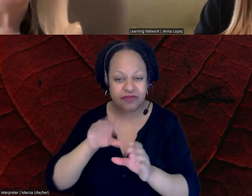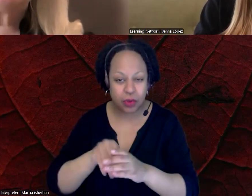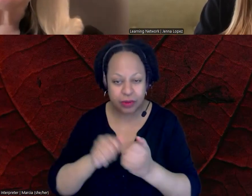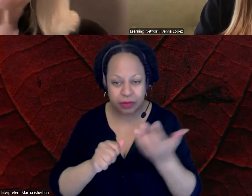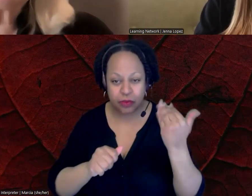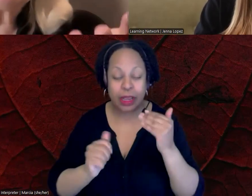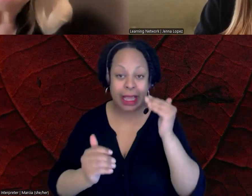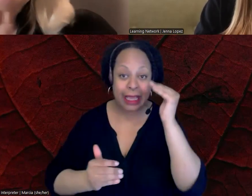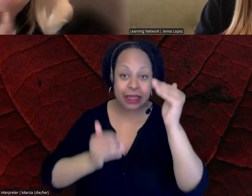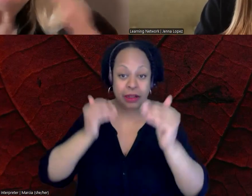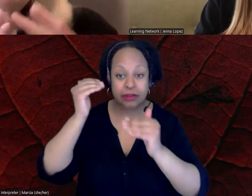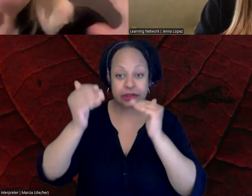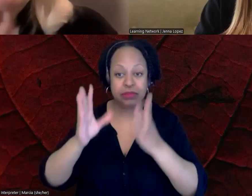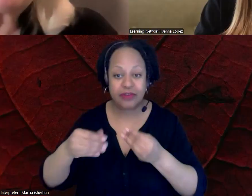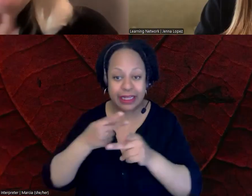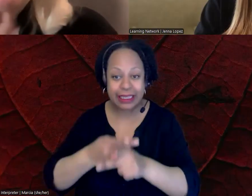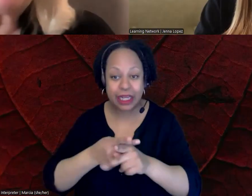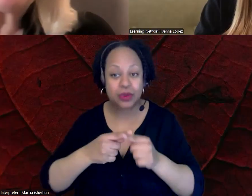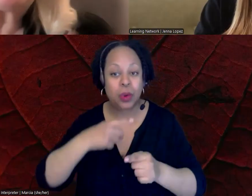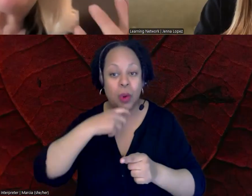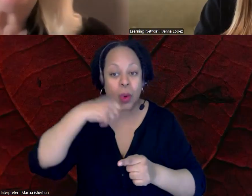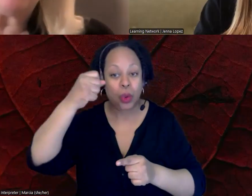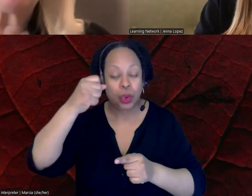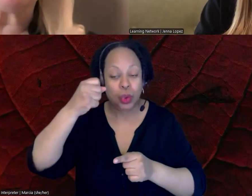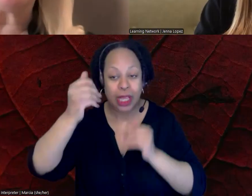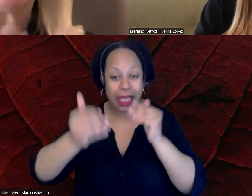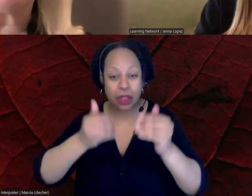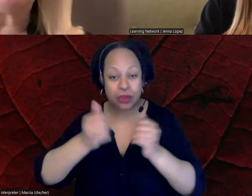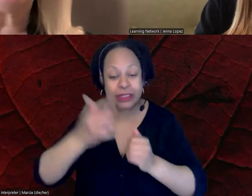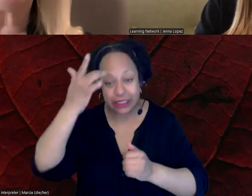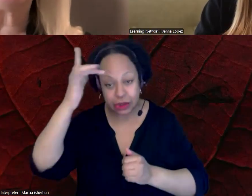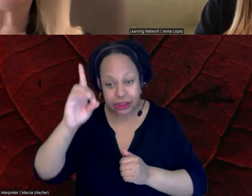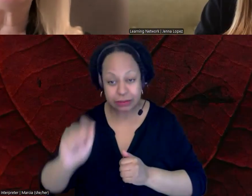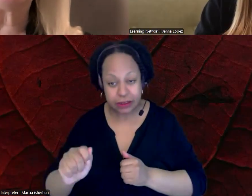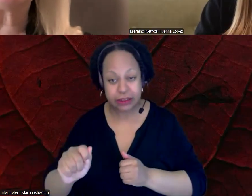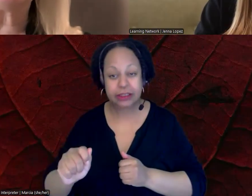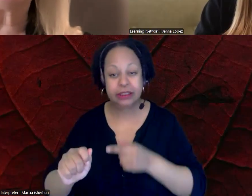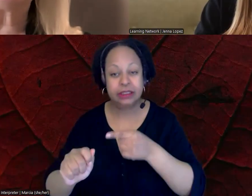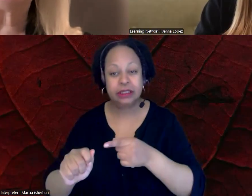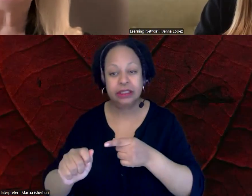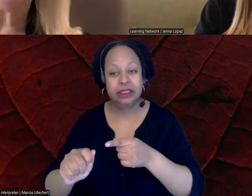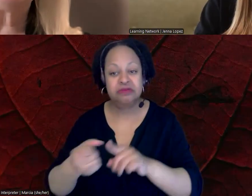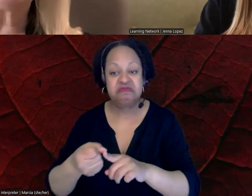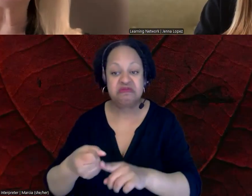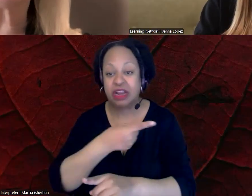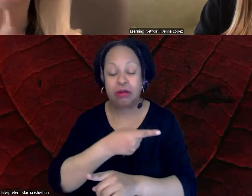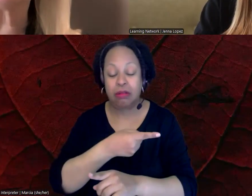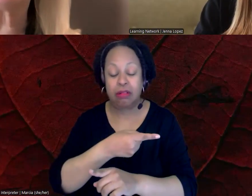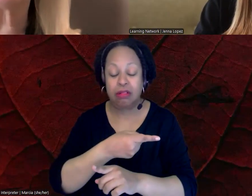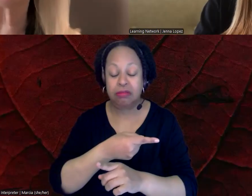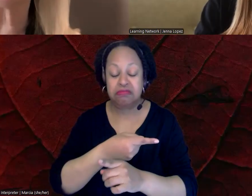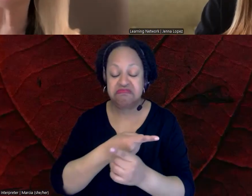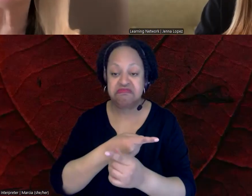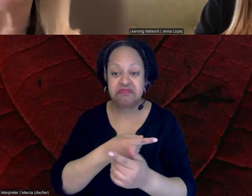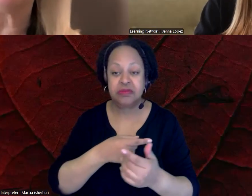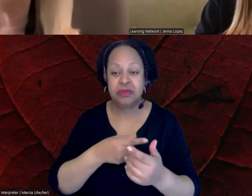personnes adultes avec donc un handicap intellectuel. Il faut vraiment collectiviser et revaloriser